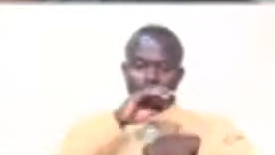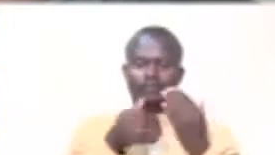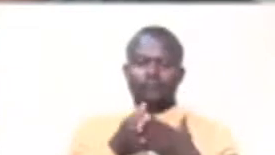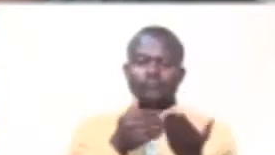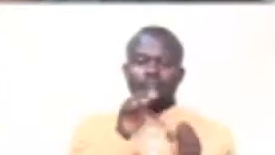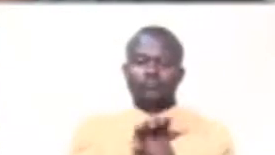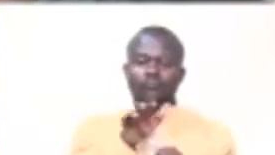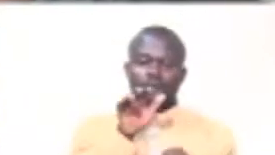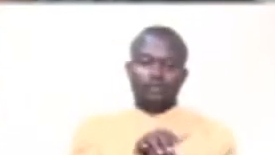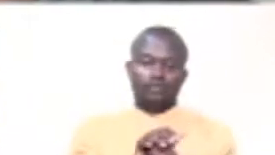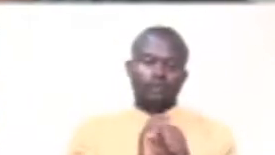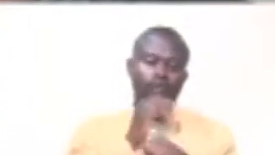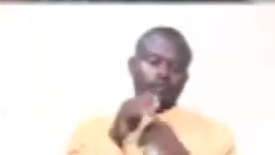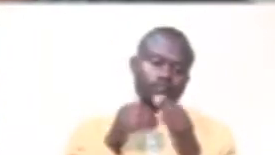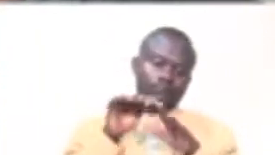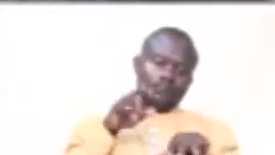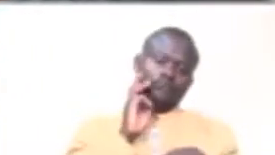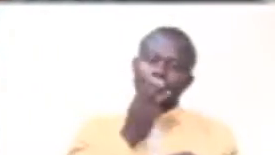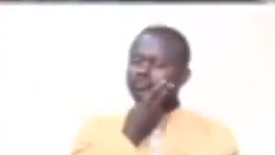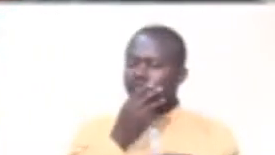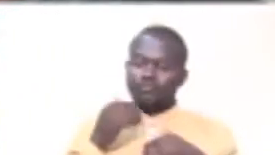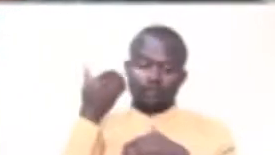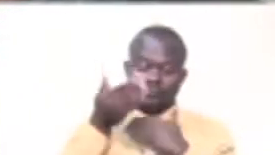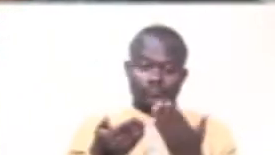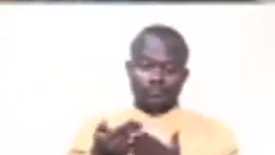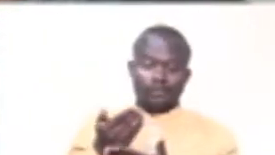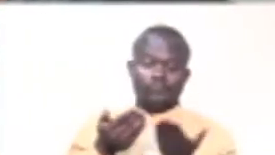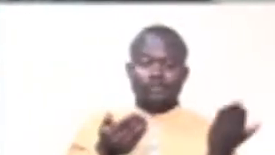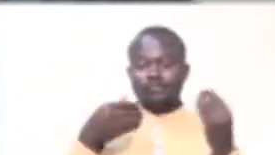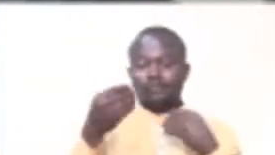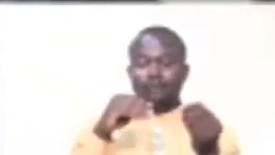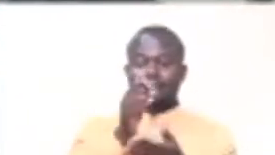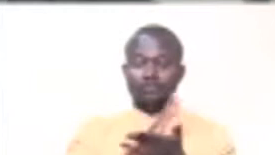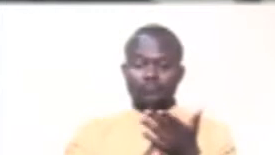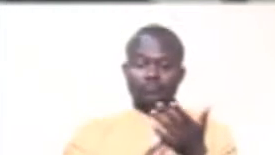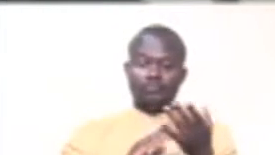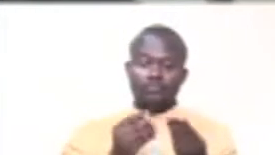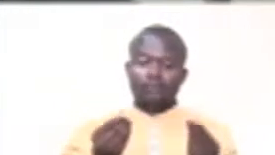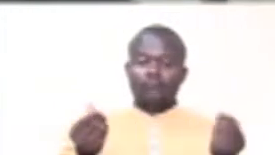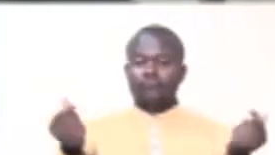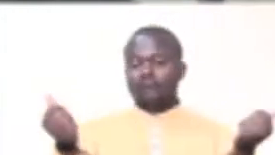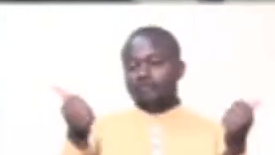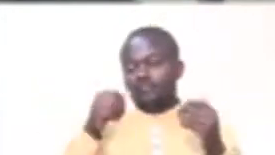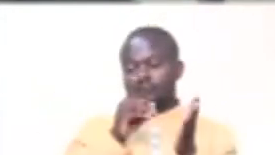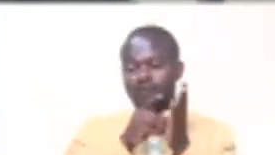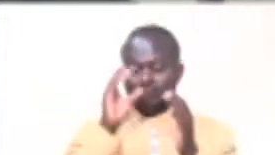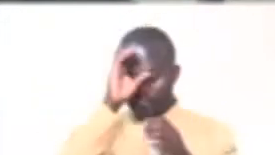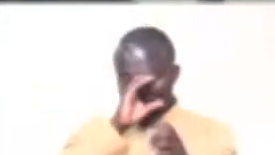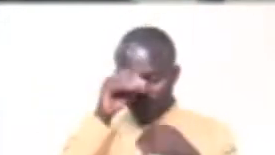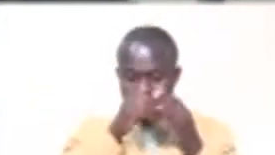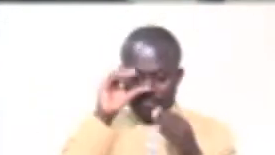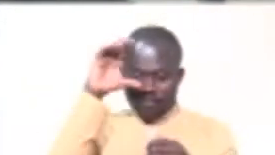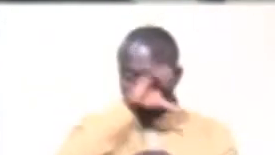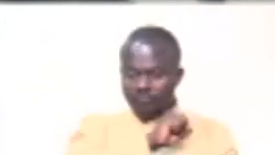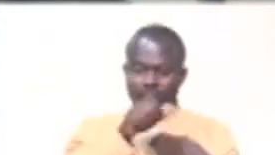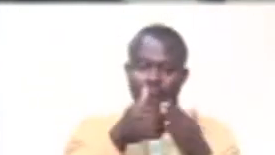yabaga nyinshi hagatemberamo amazi. Hakaba ibikoresho bimwe bitembye, abaganga babishaka bakabibura,